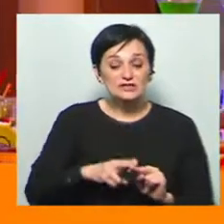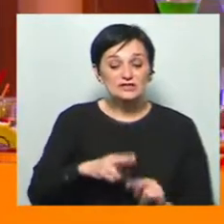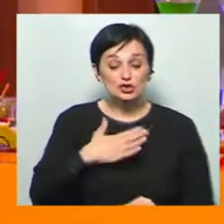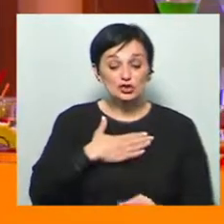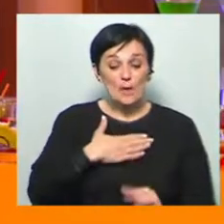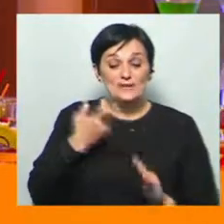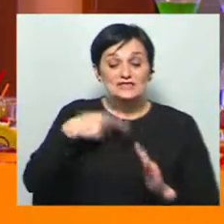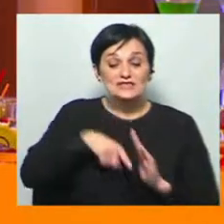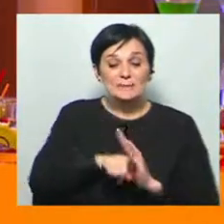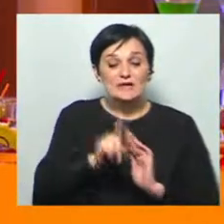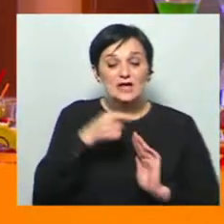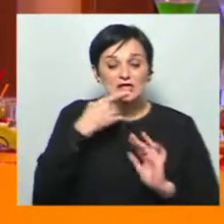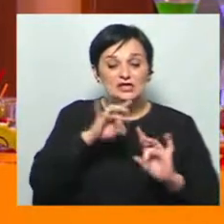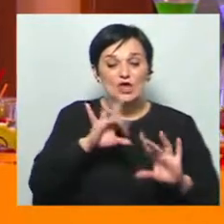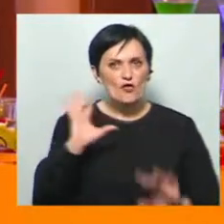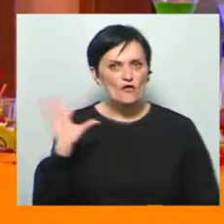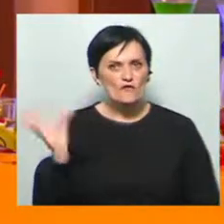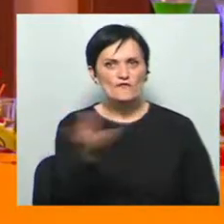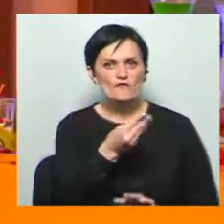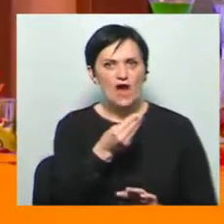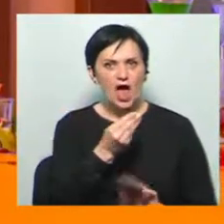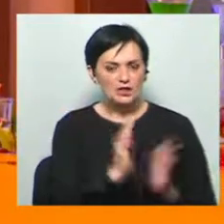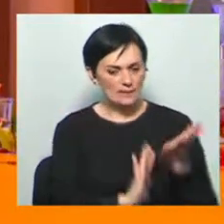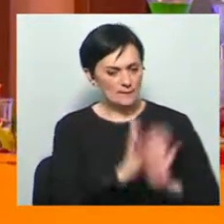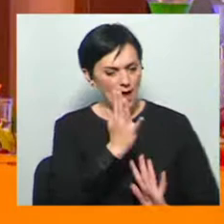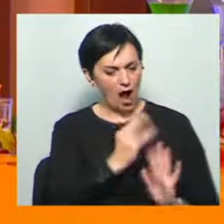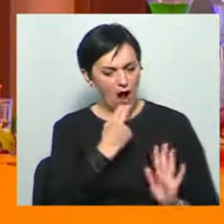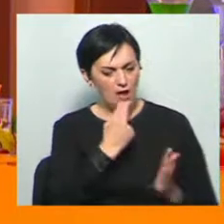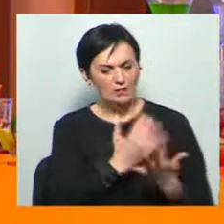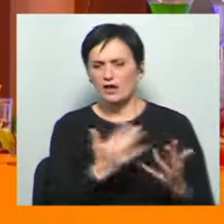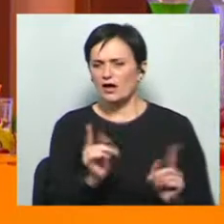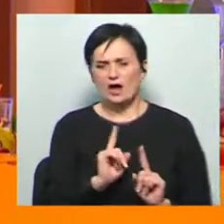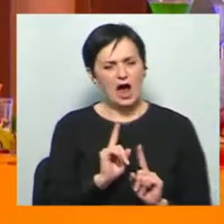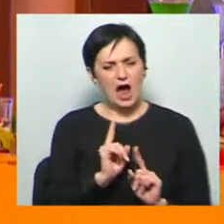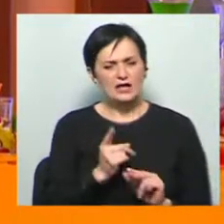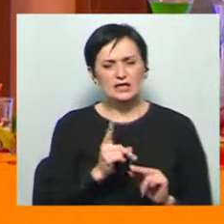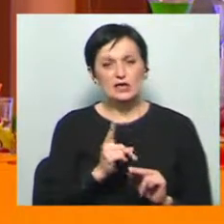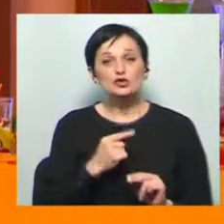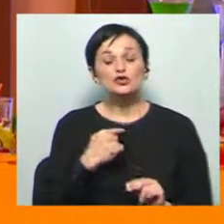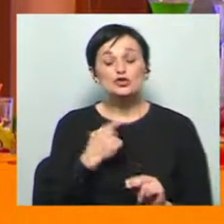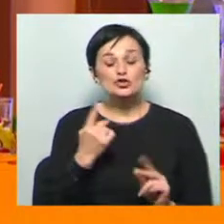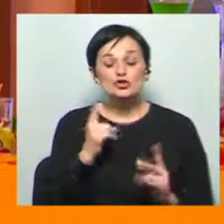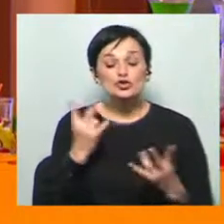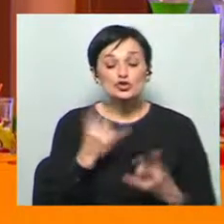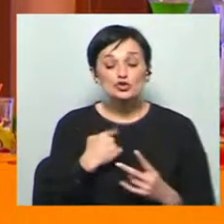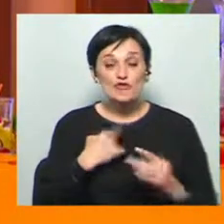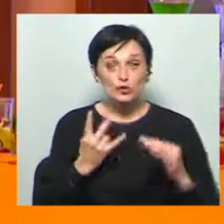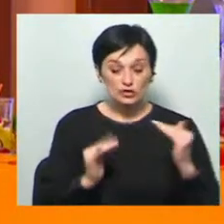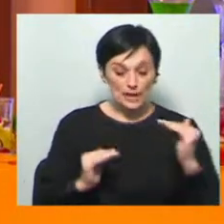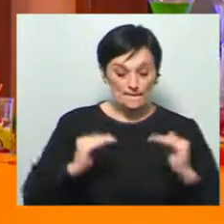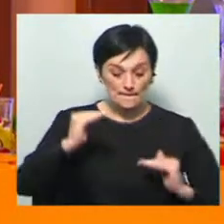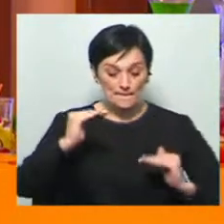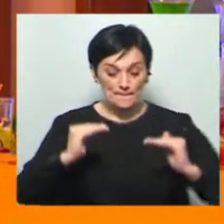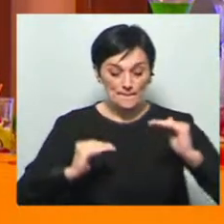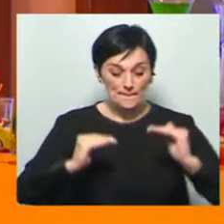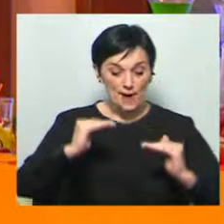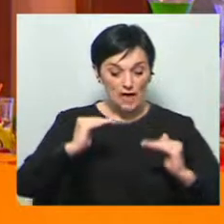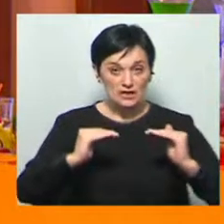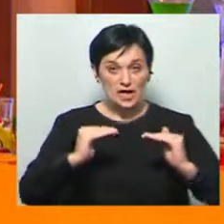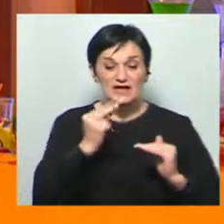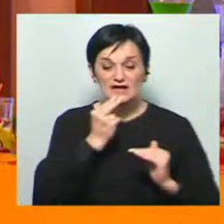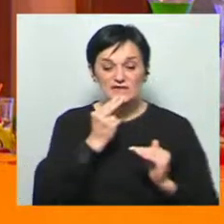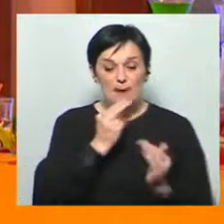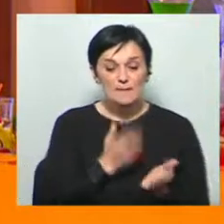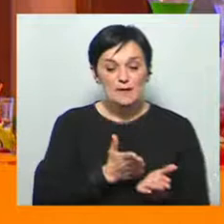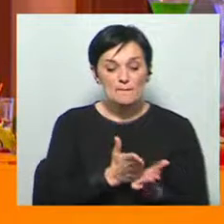მიერ ნათქვამი, რომ ყველანი გავხდეთ ვეგეტარიანელები? არავითარ შემთხვევაში. ეს იმას ნიშნავს, რომ ჩვენ უნდა ბალანსირებული კვების პრინციპი